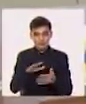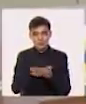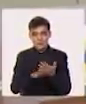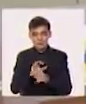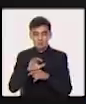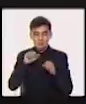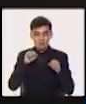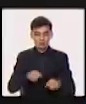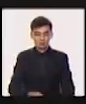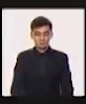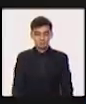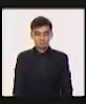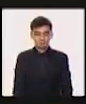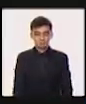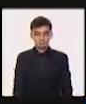болады.